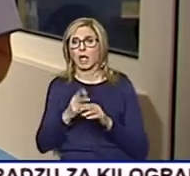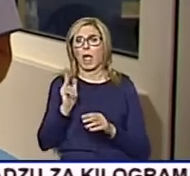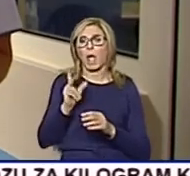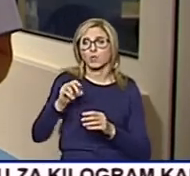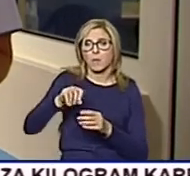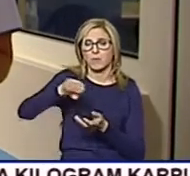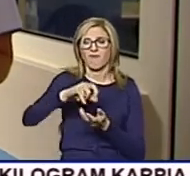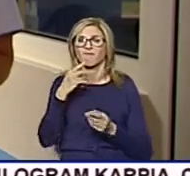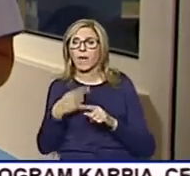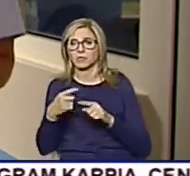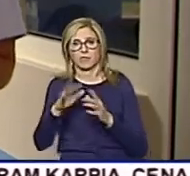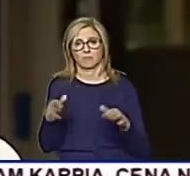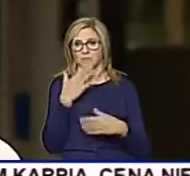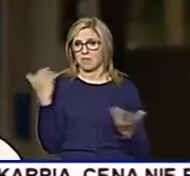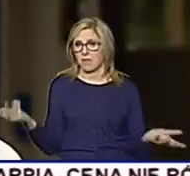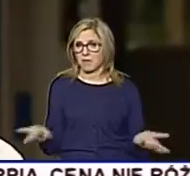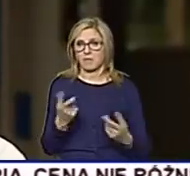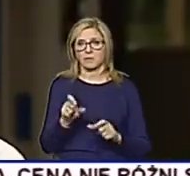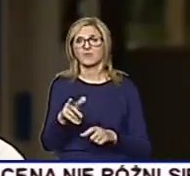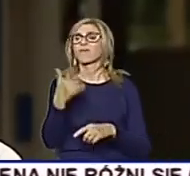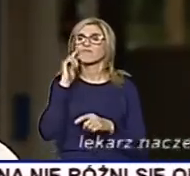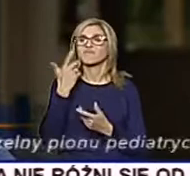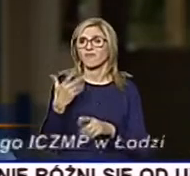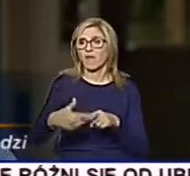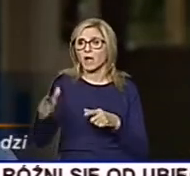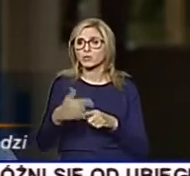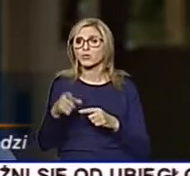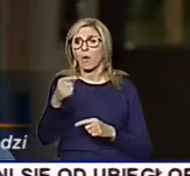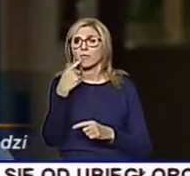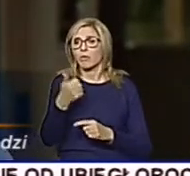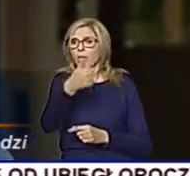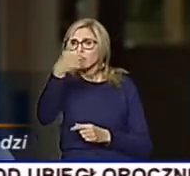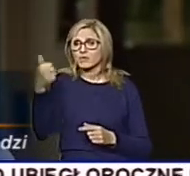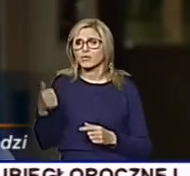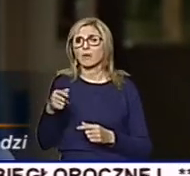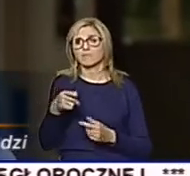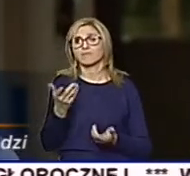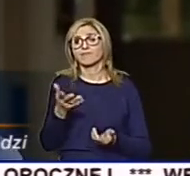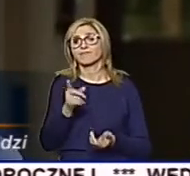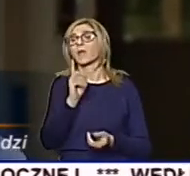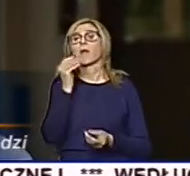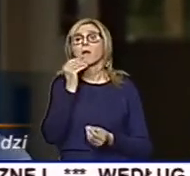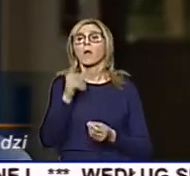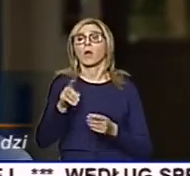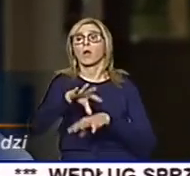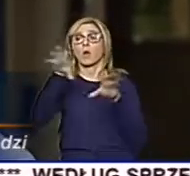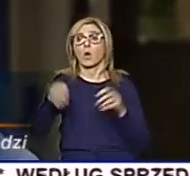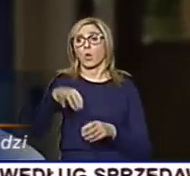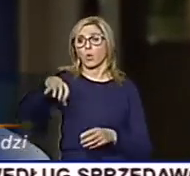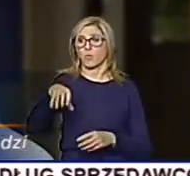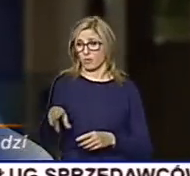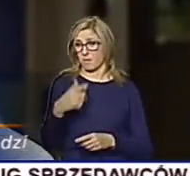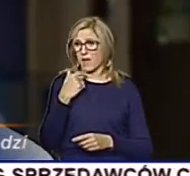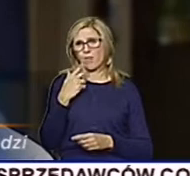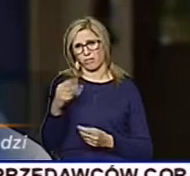ketchup, żadnych warzyw. Około 20 zł stawka dzienna, więc no w żywieniu zbiorowym to nie jest to chyba